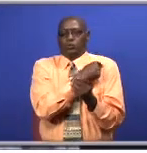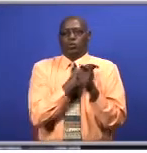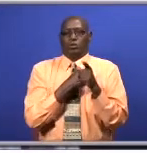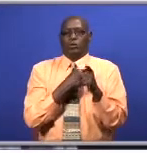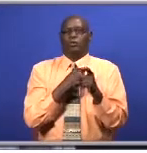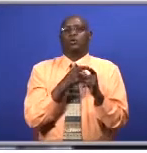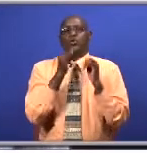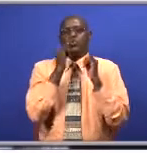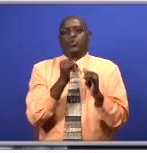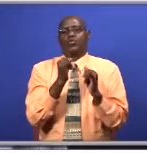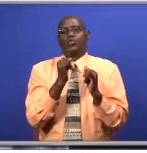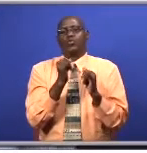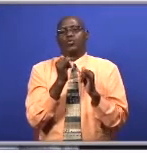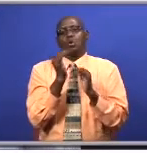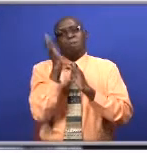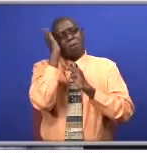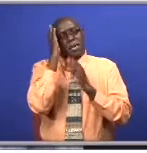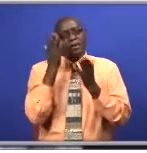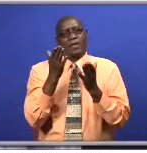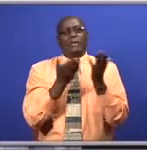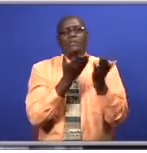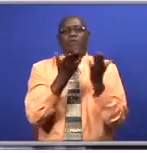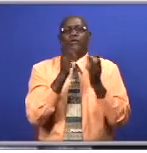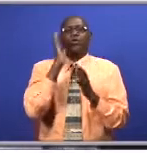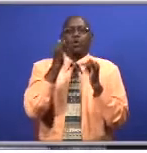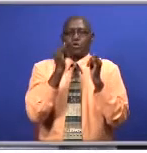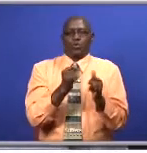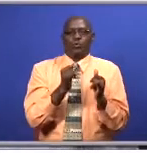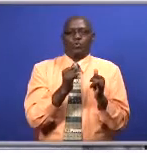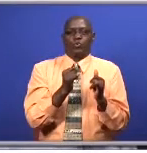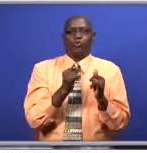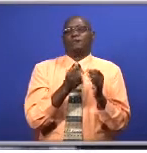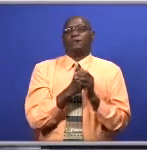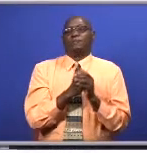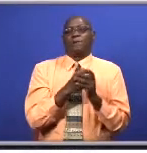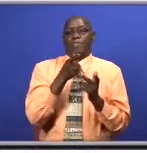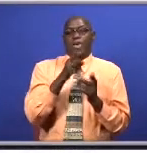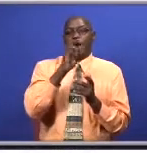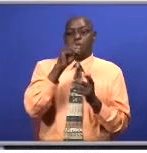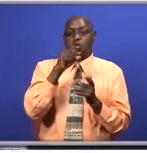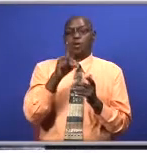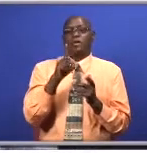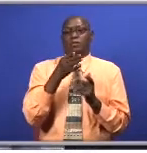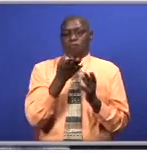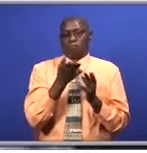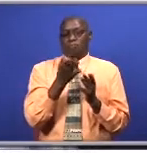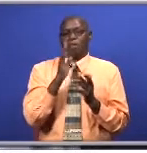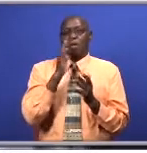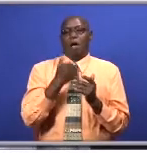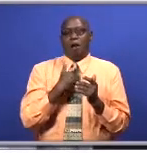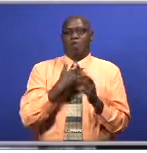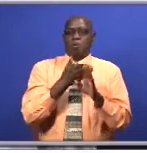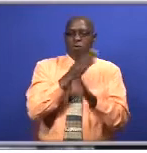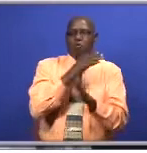mpya na huduma itakuwa mpya. Hapa ile hii ya Kajuri ward wamekuwa na shida ya mama